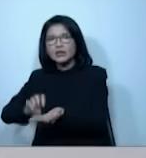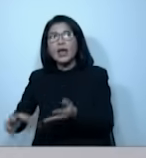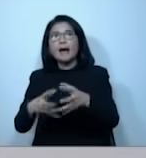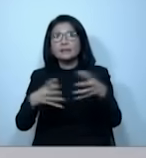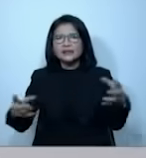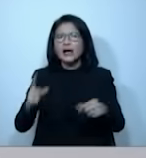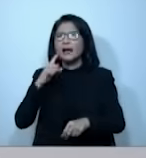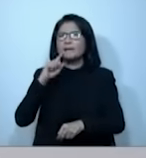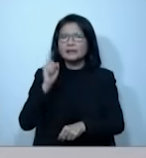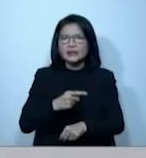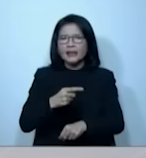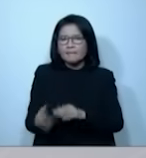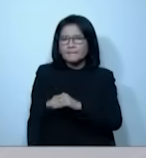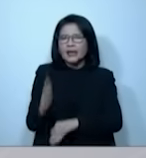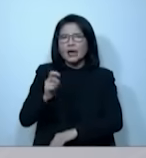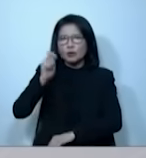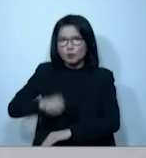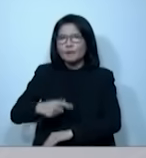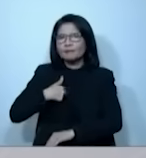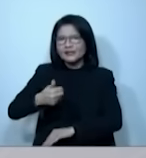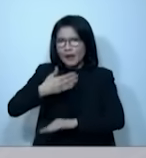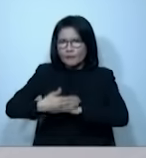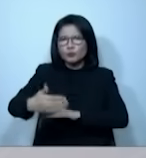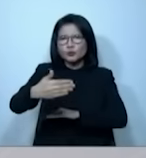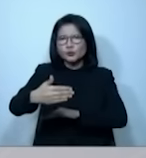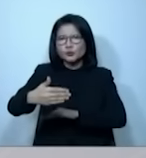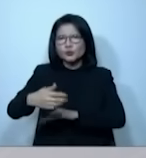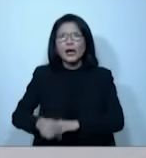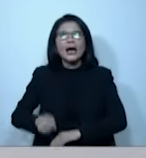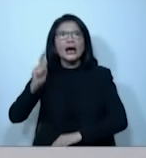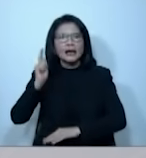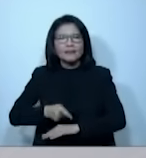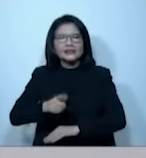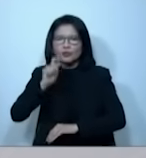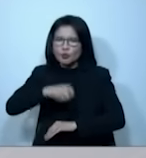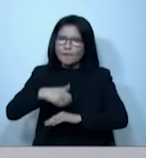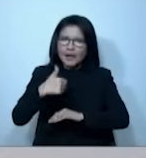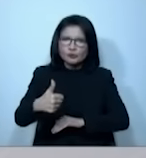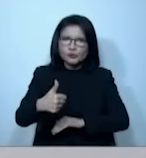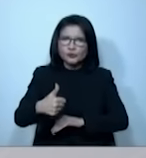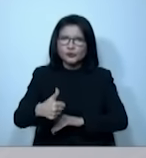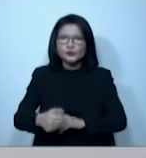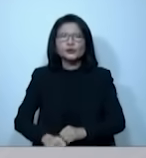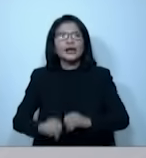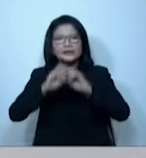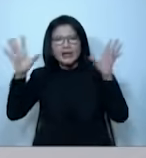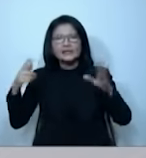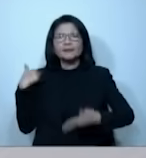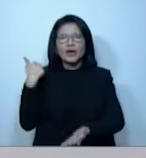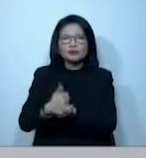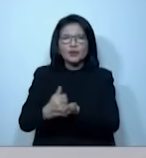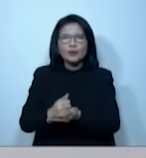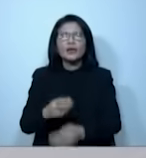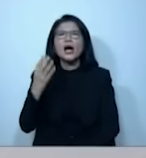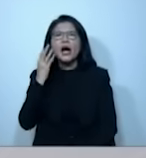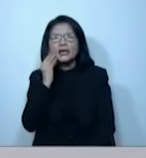memastikan penegakan hukumnya bisa berjalan baik kepastian hukumnya berjalan dengan baik transparan akuntabel mudah